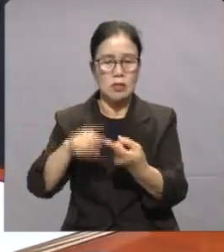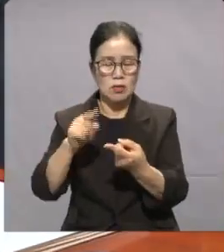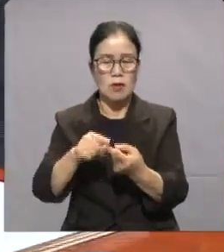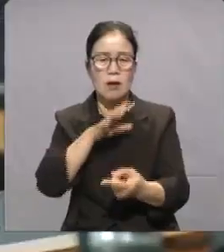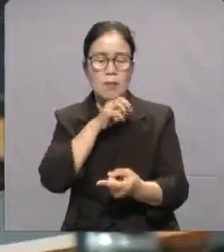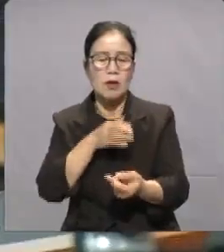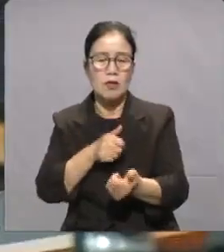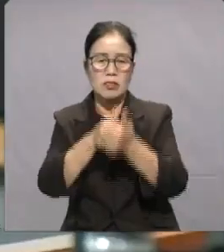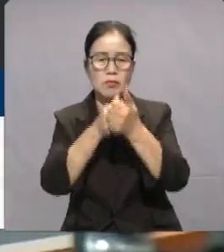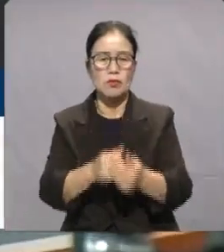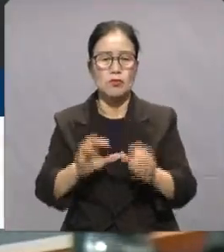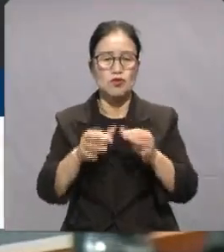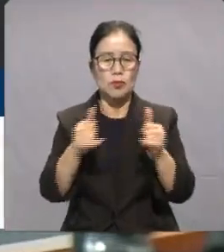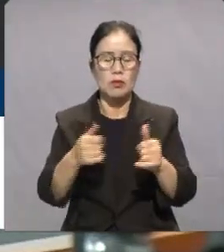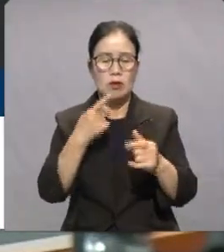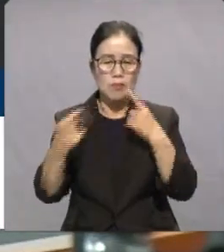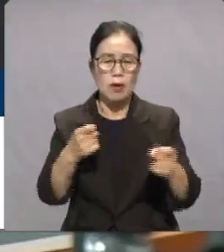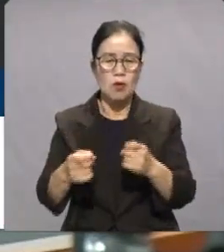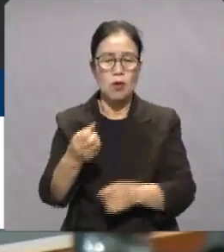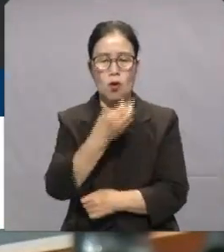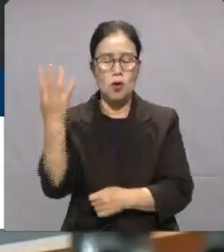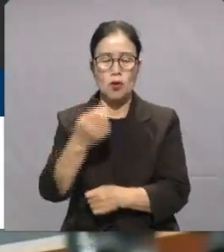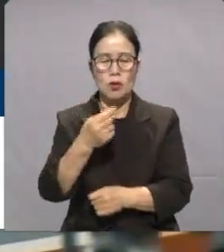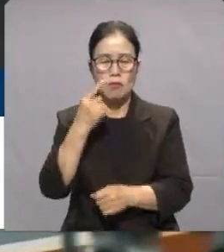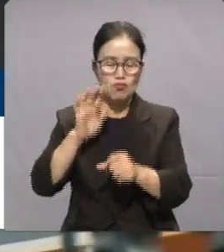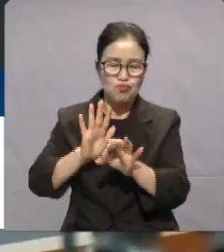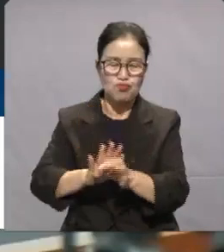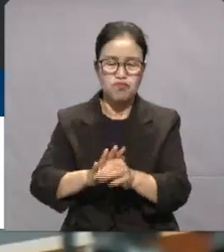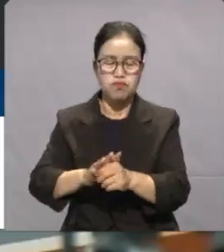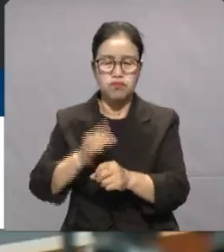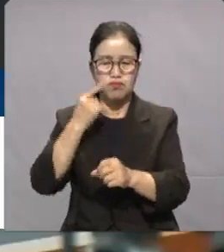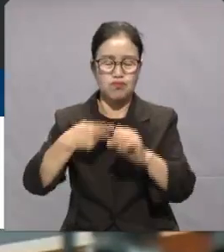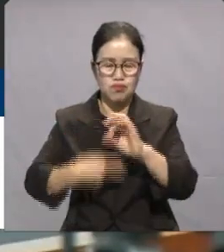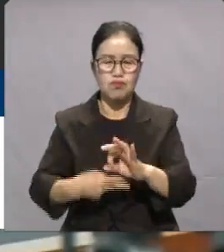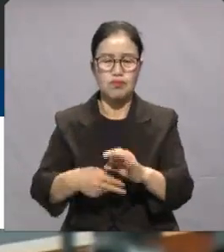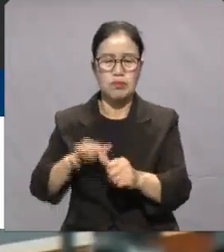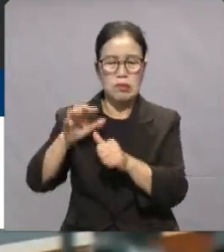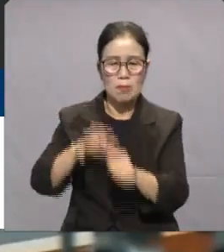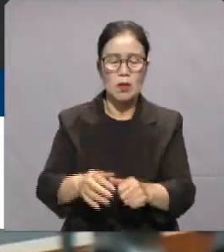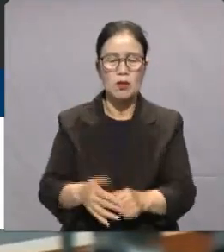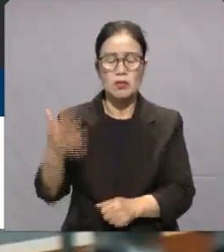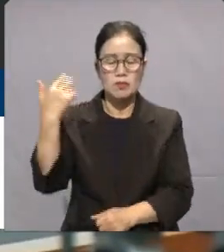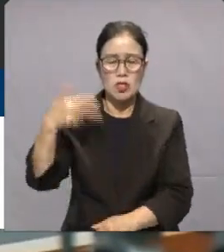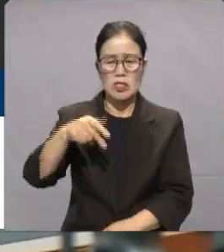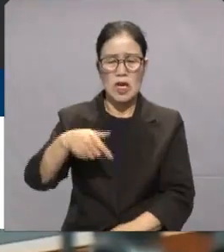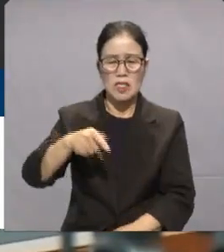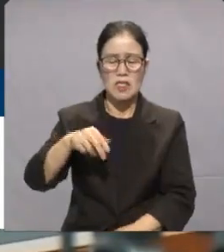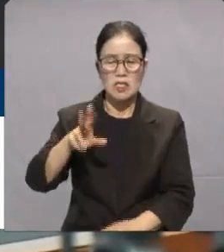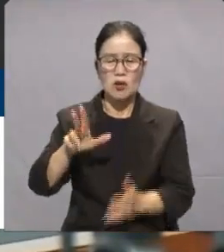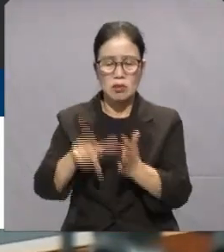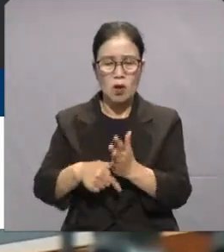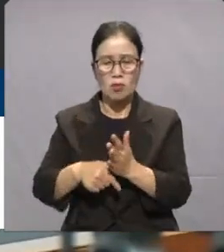반박했습니다. 국민을 겁박하고 언론은 무자비하게 탄압하고 지금 차지철 시절하고 뭐가 다릅니까?